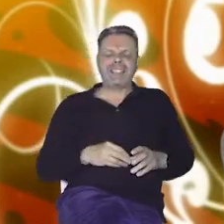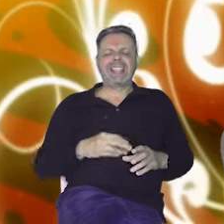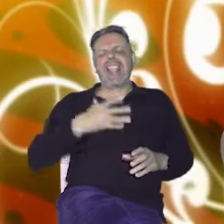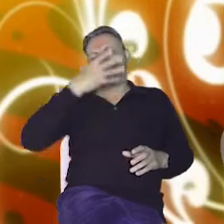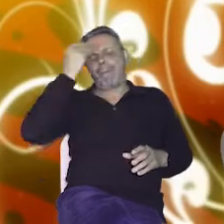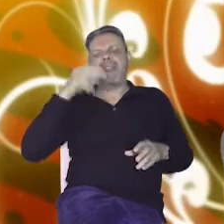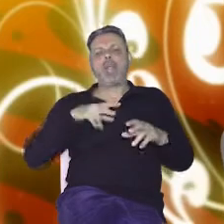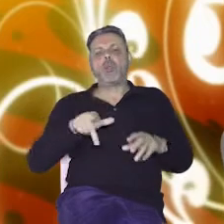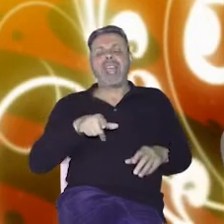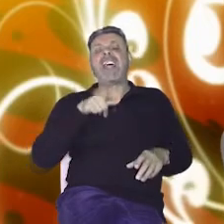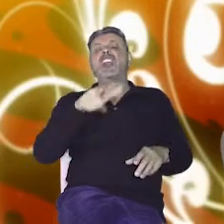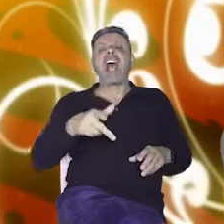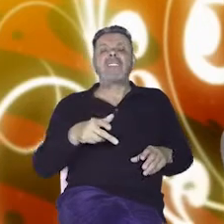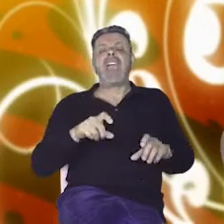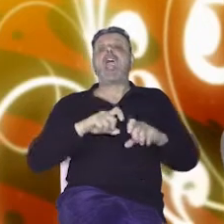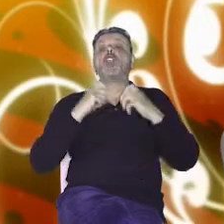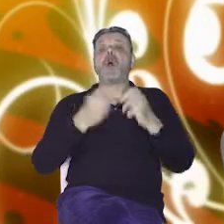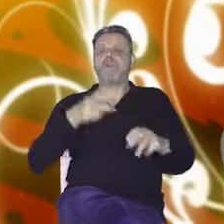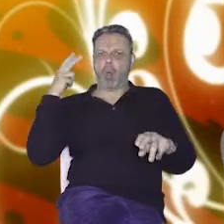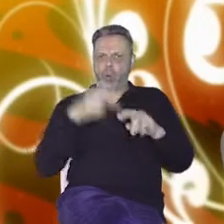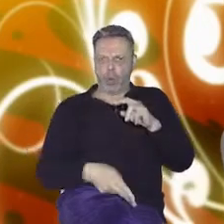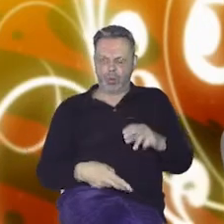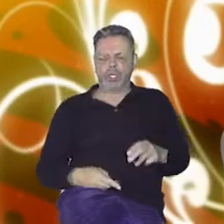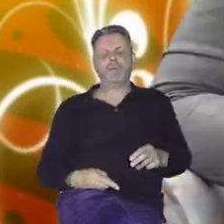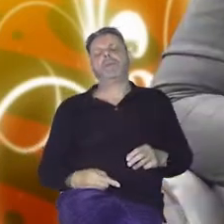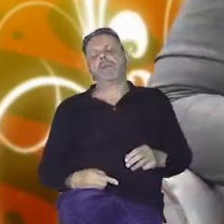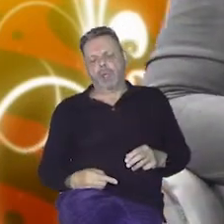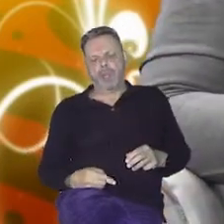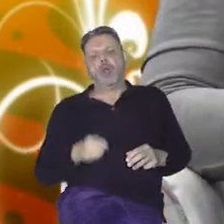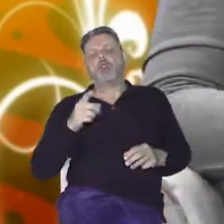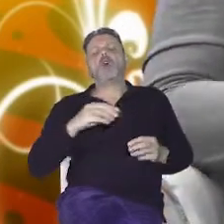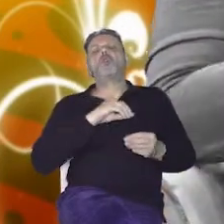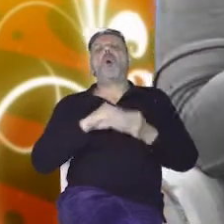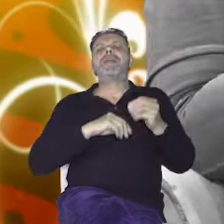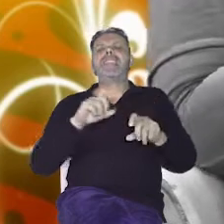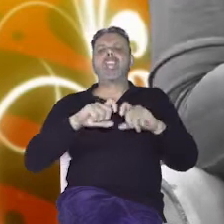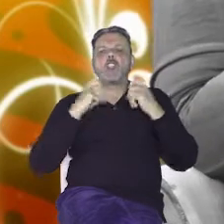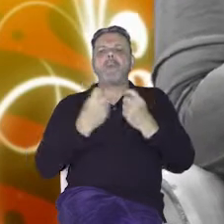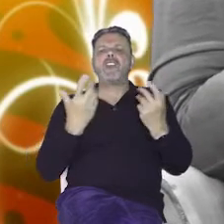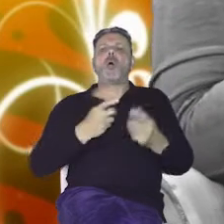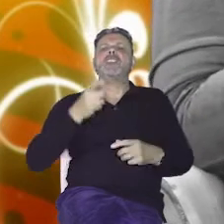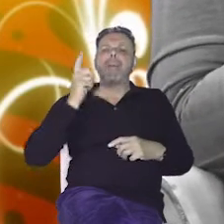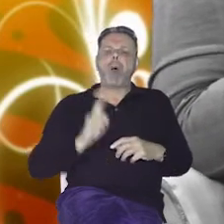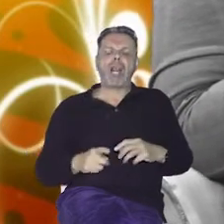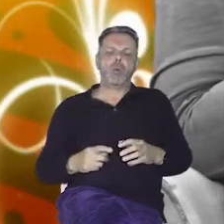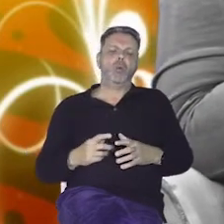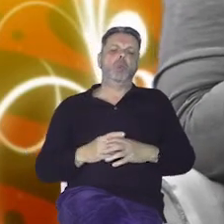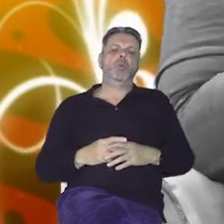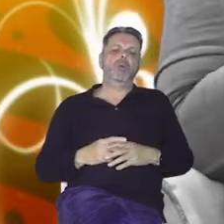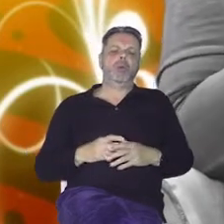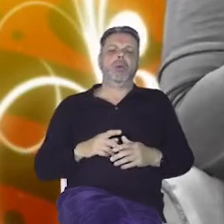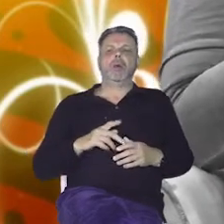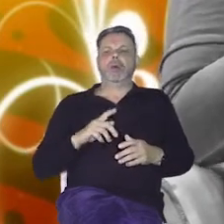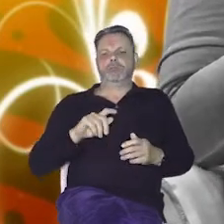ukinuti. Prema tome, da, oni se moraju, znači to su obiteljski domovi da, koji se moraju onda